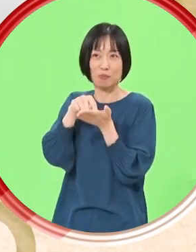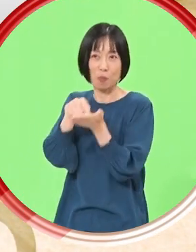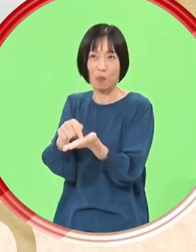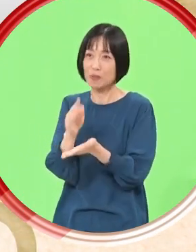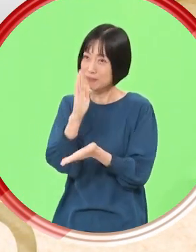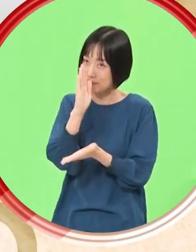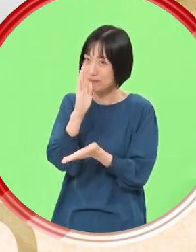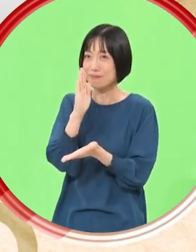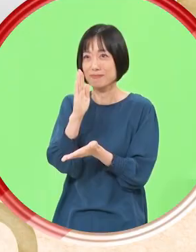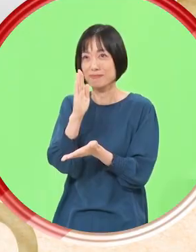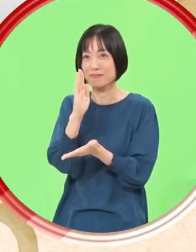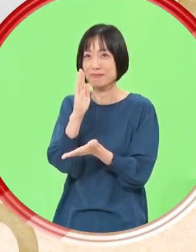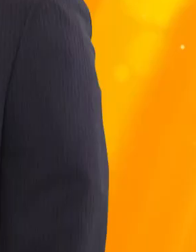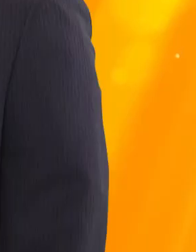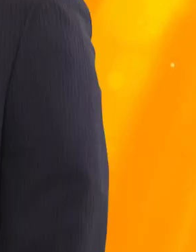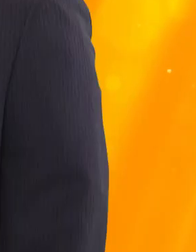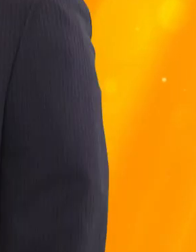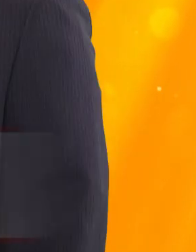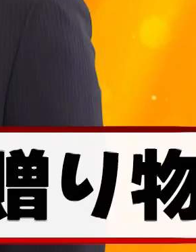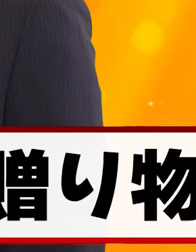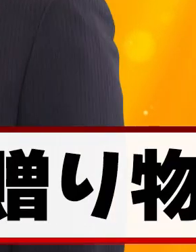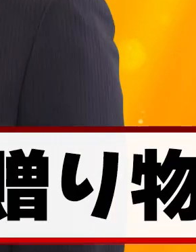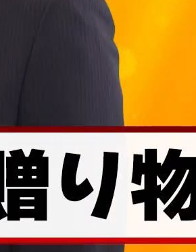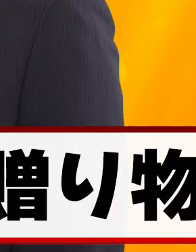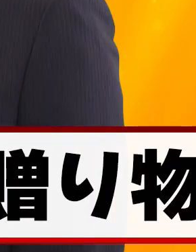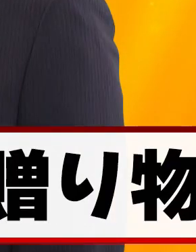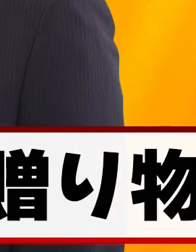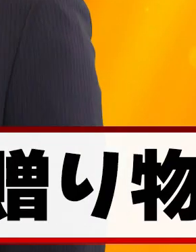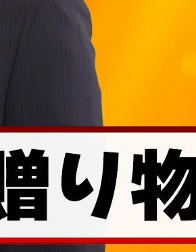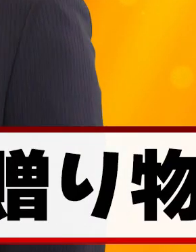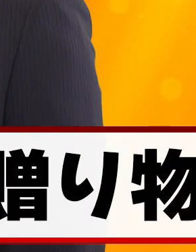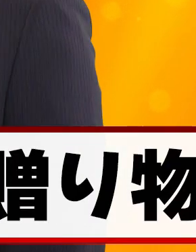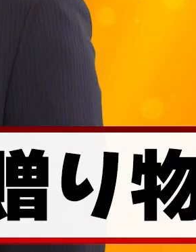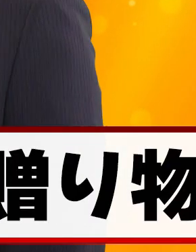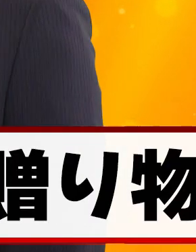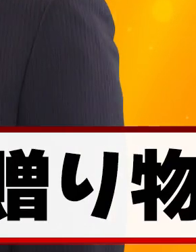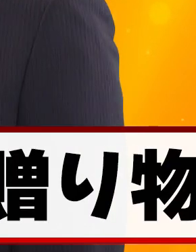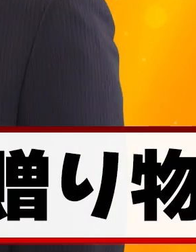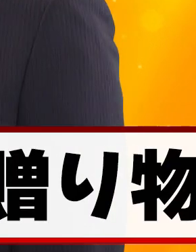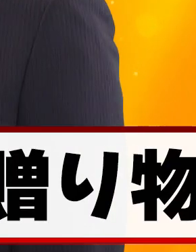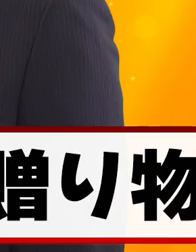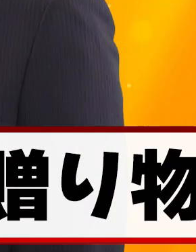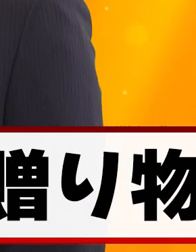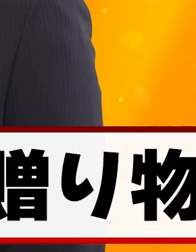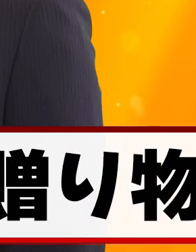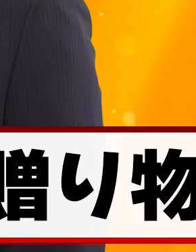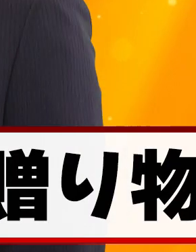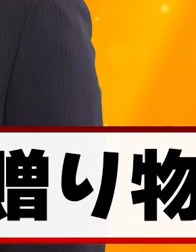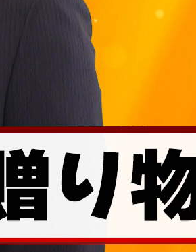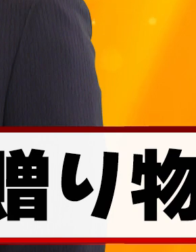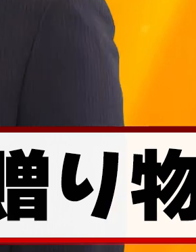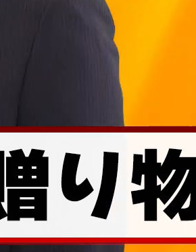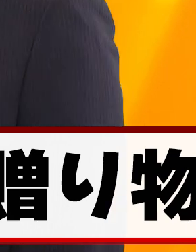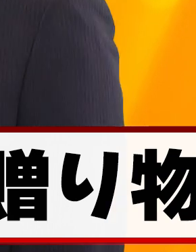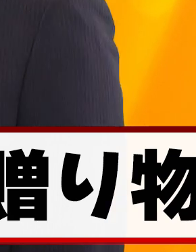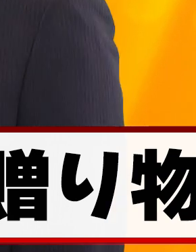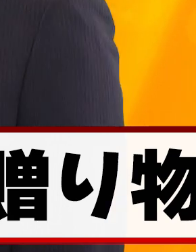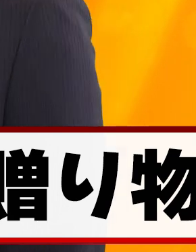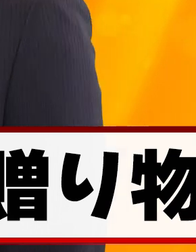から応募してくださいね。ここをカメラで撮影するとおみくじが引けますよ。何が出